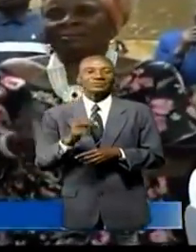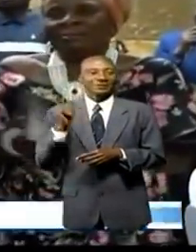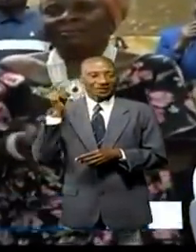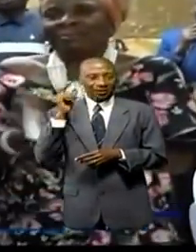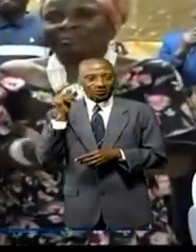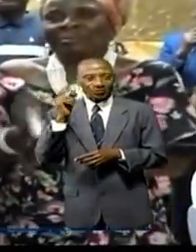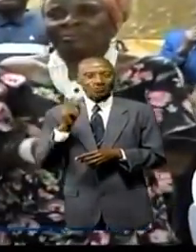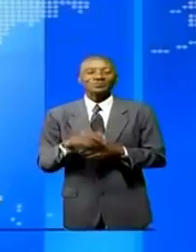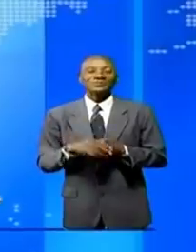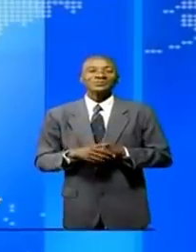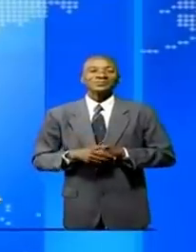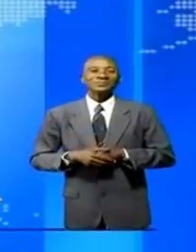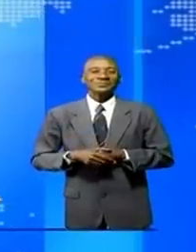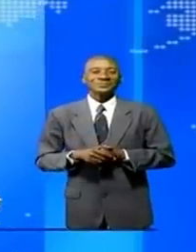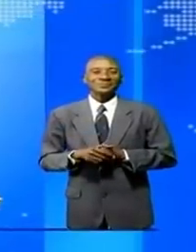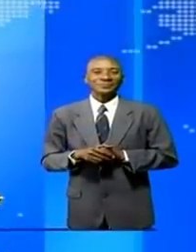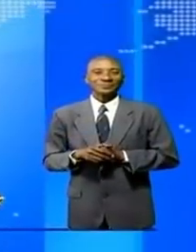2012.